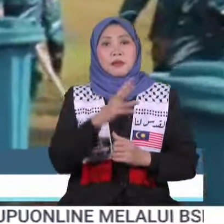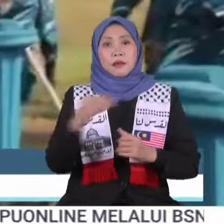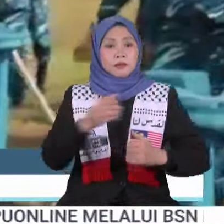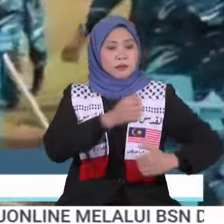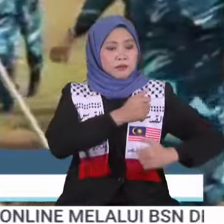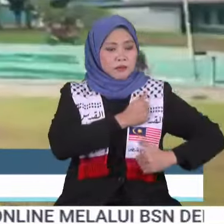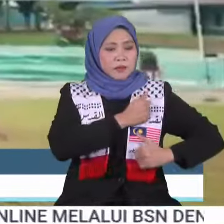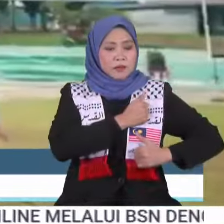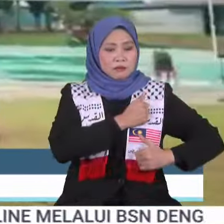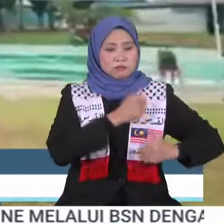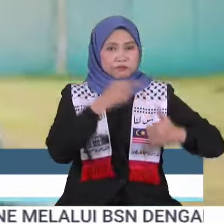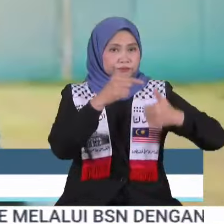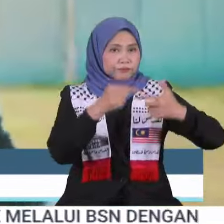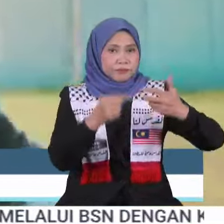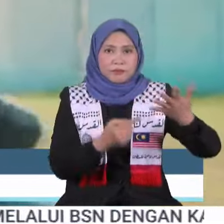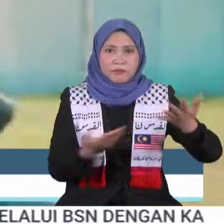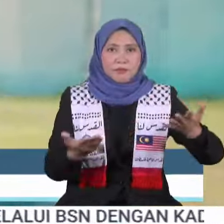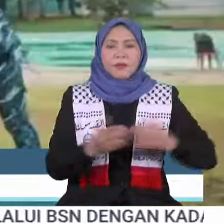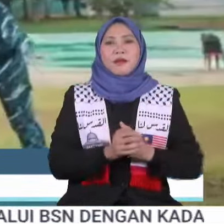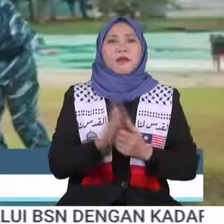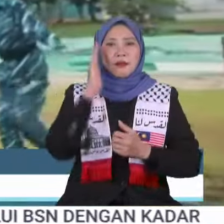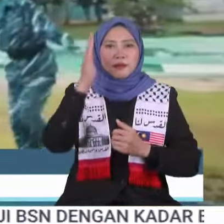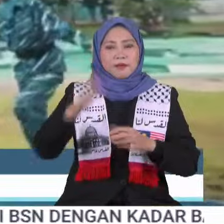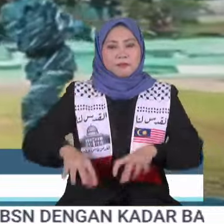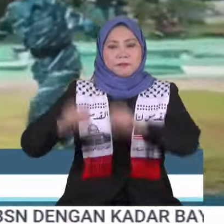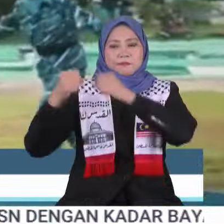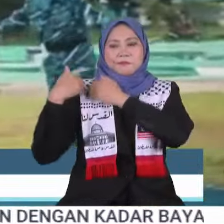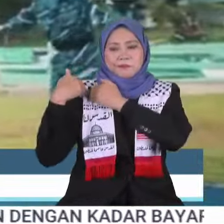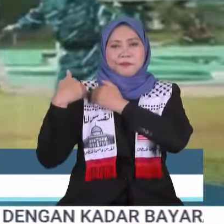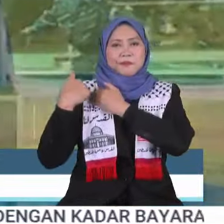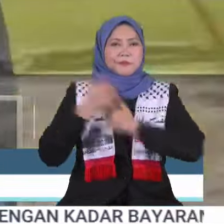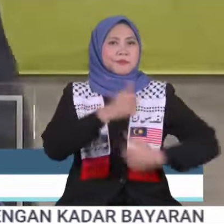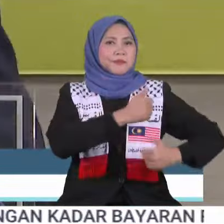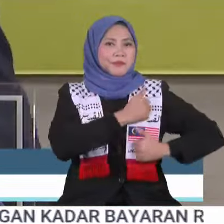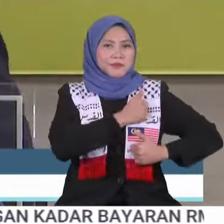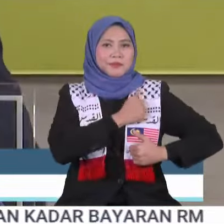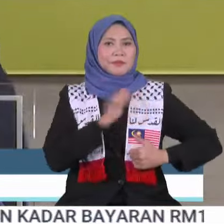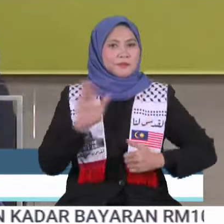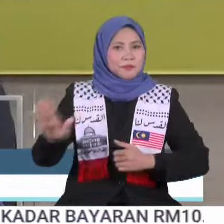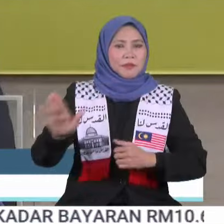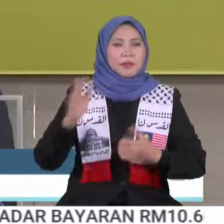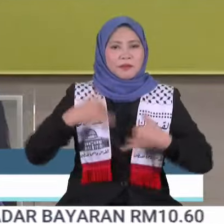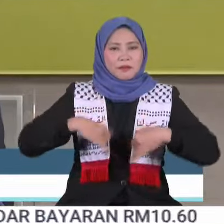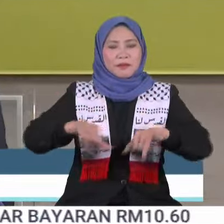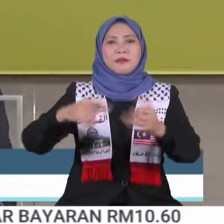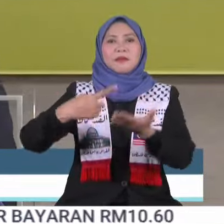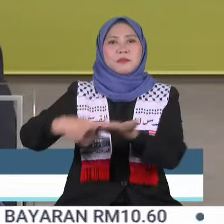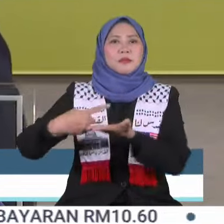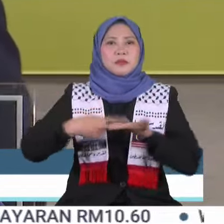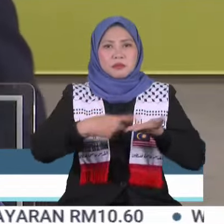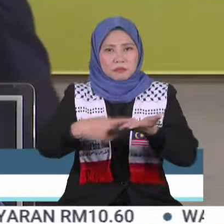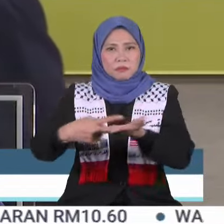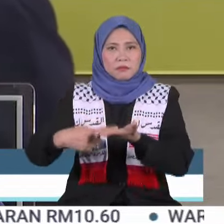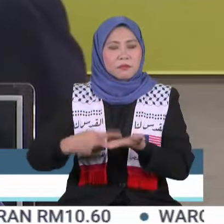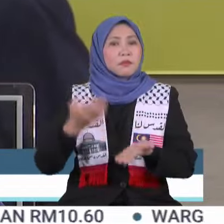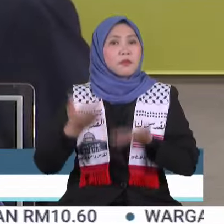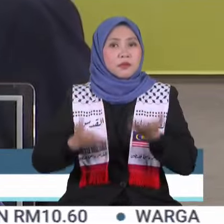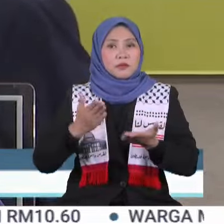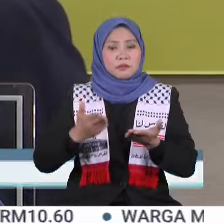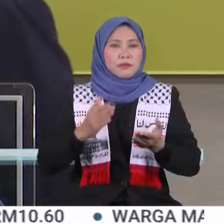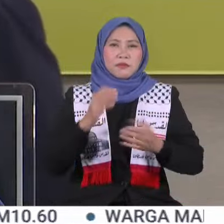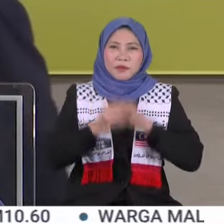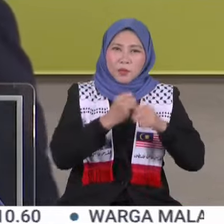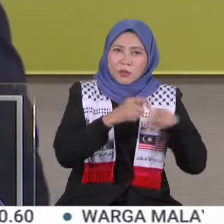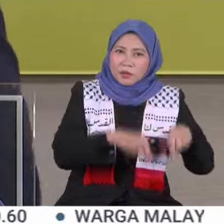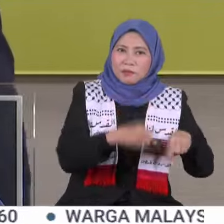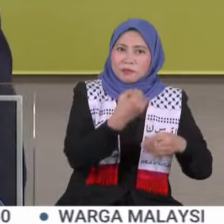ketenteraan memang akan dibuat oleh Kementerian Pertahanan so kita masih lagi sedang berunding tapi tak mungkin akan dibuat tahun ni